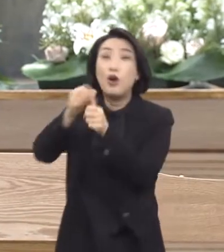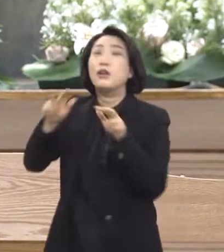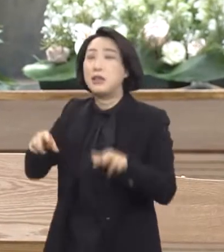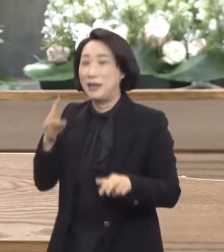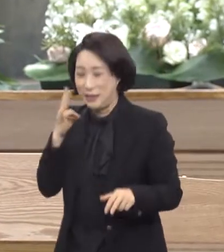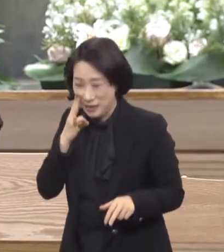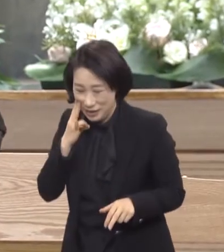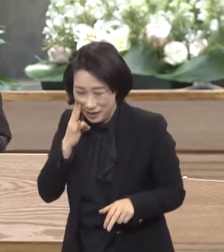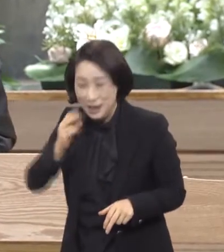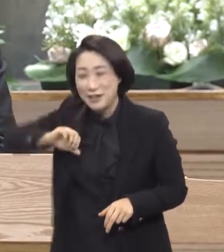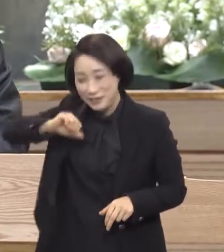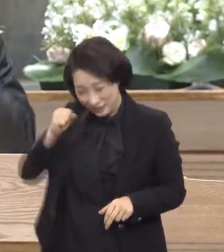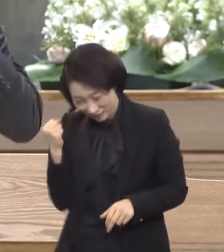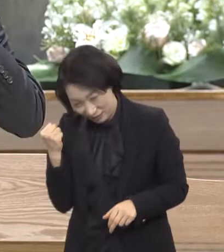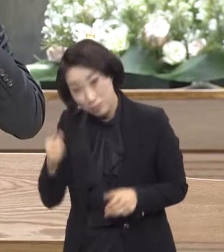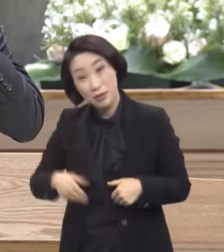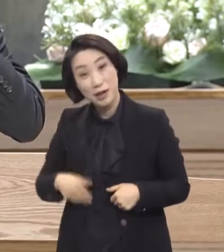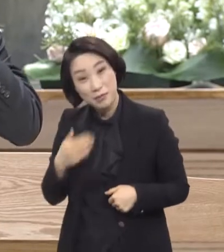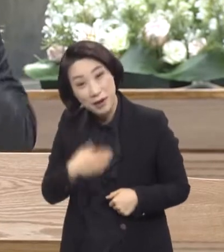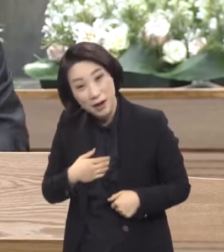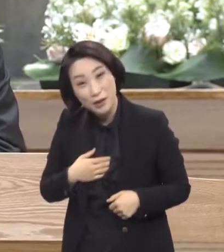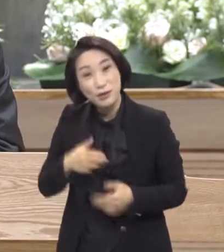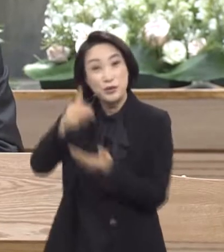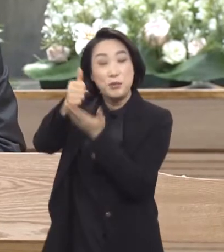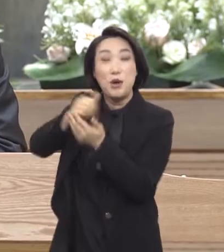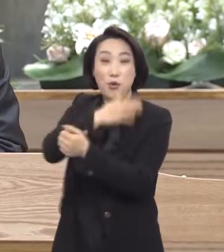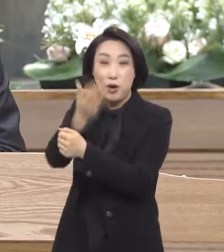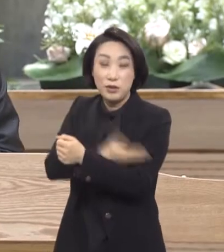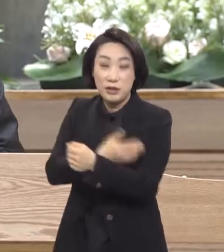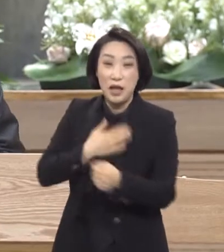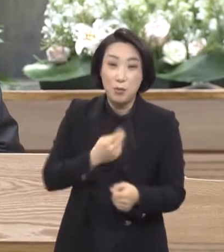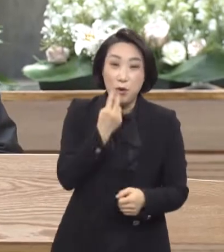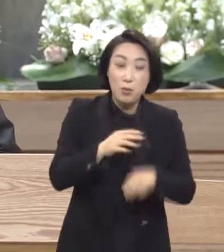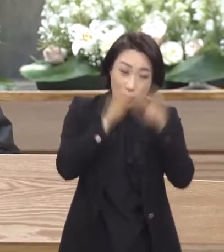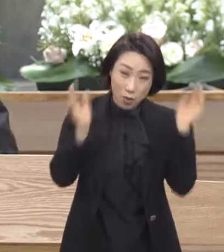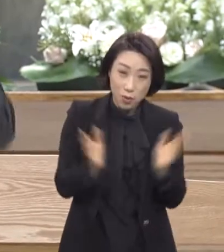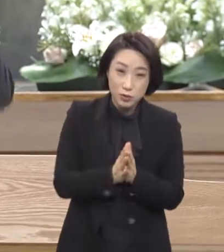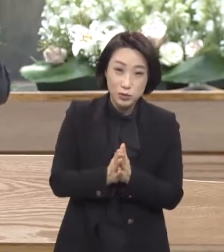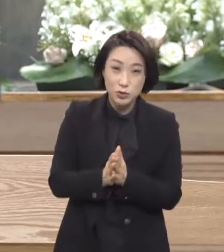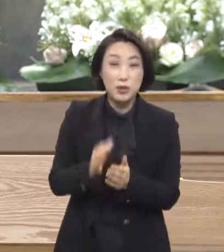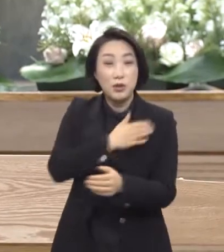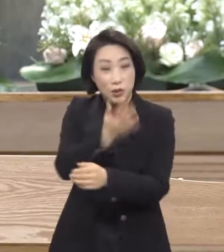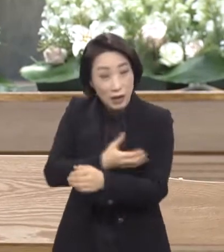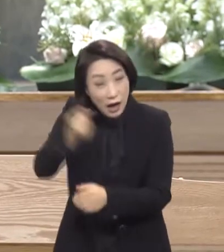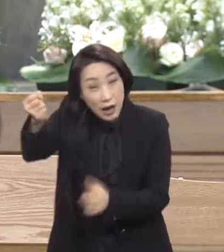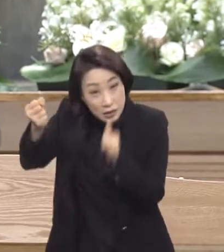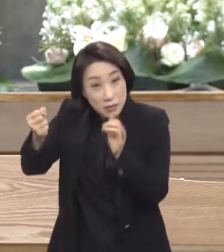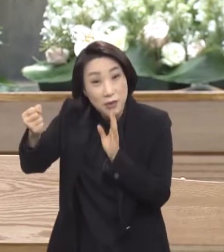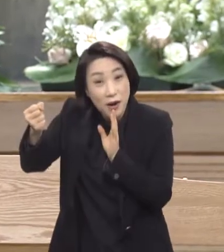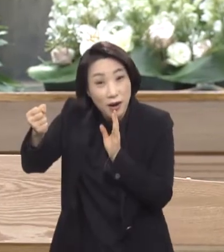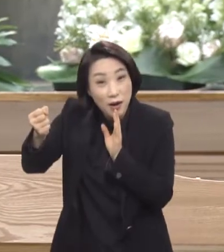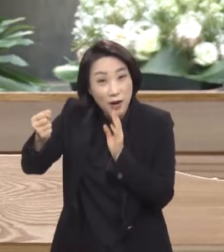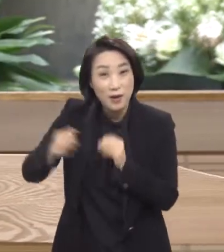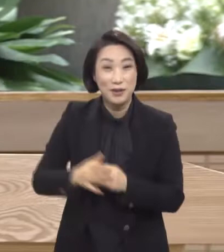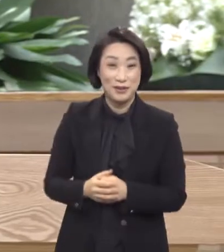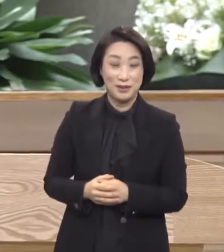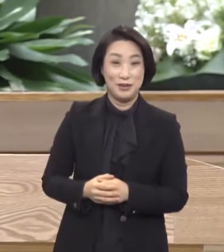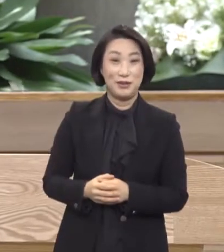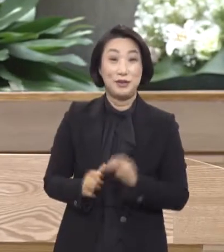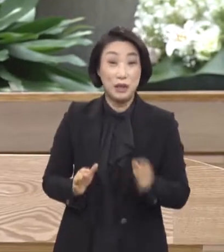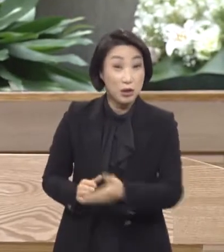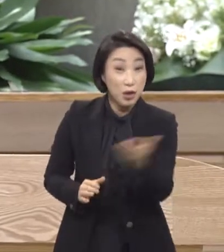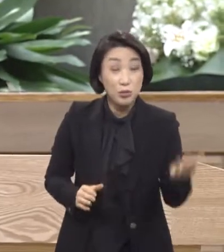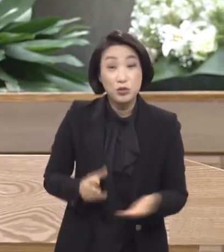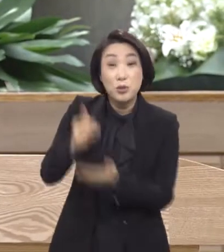고분고분해야지. 그분의 권위가 내 목숨을 뗐다면 졌다야 그 신부가 되지. 근데